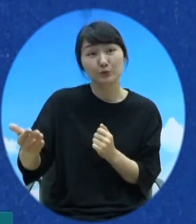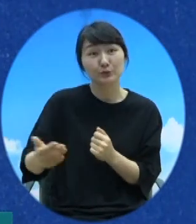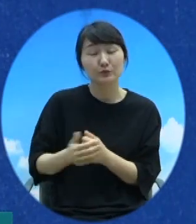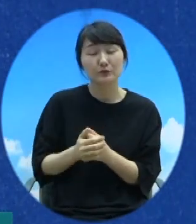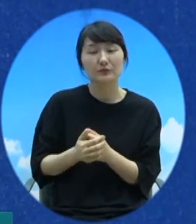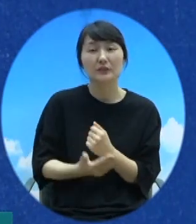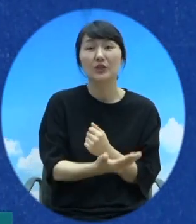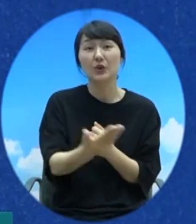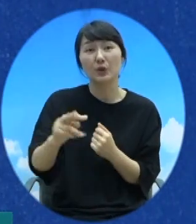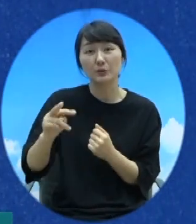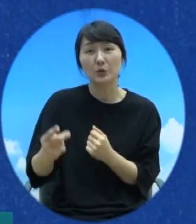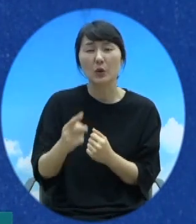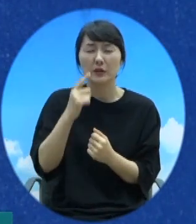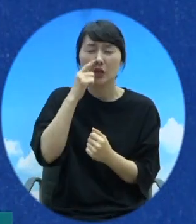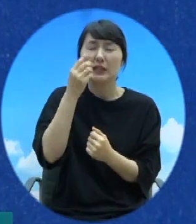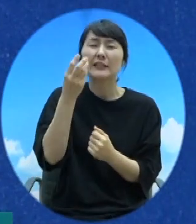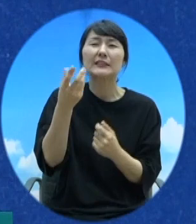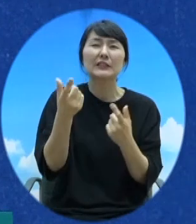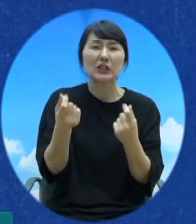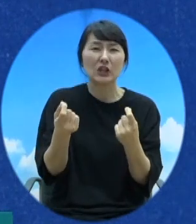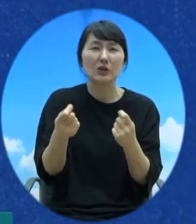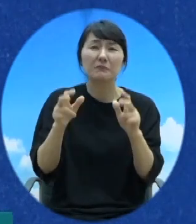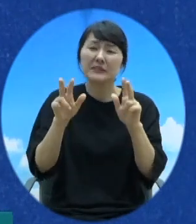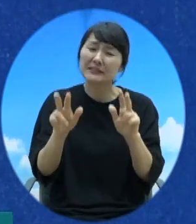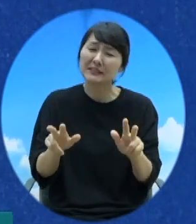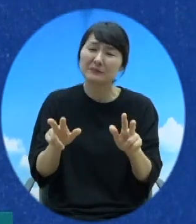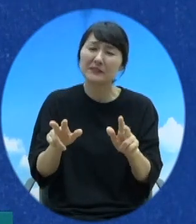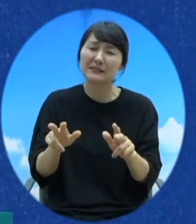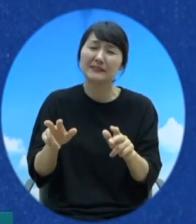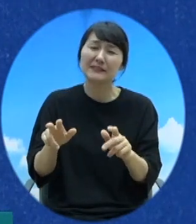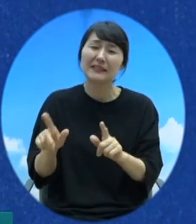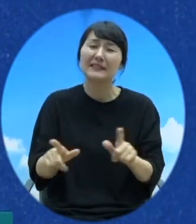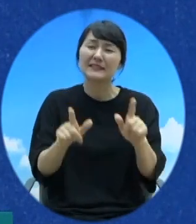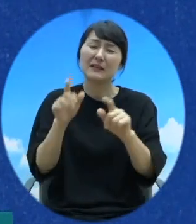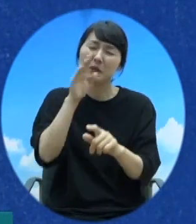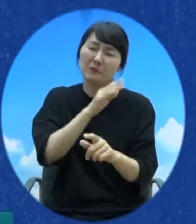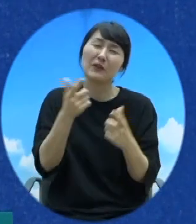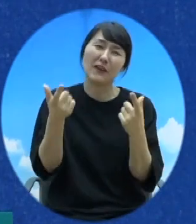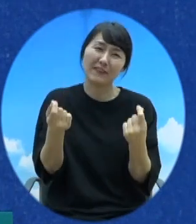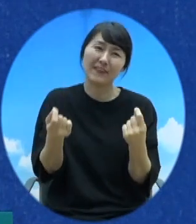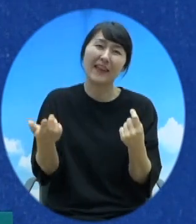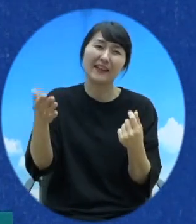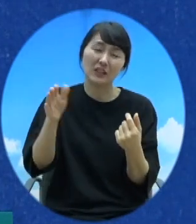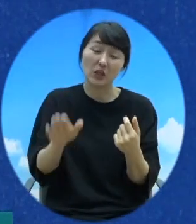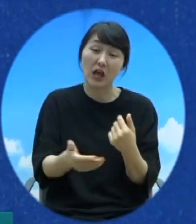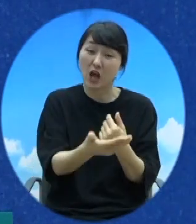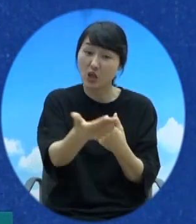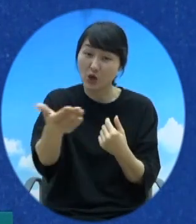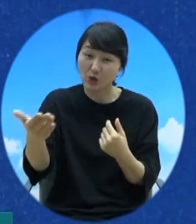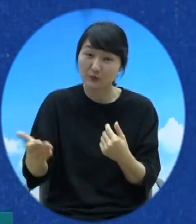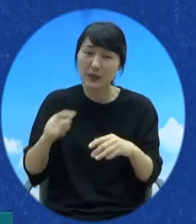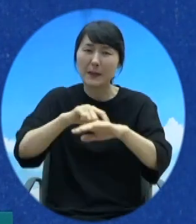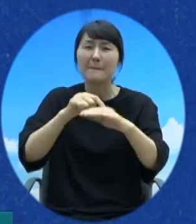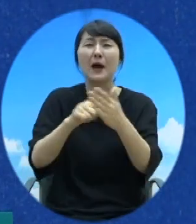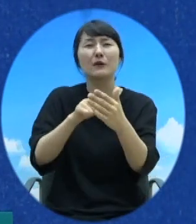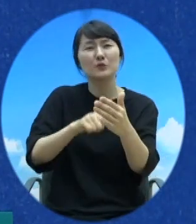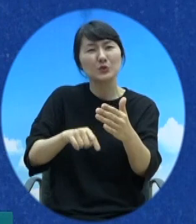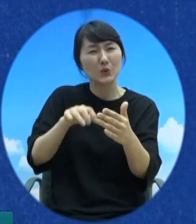여러분들도 이 겨자씨처럼 지금은 볼품없는 사람들이지만 여러분의